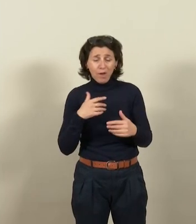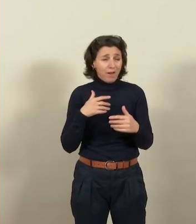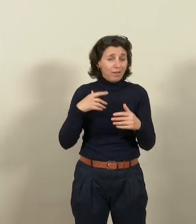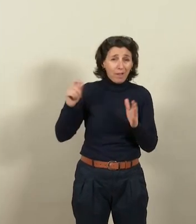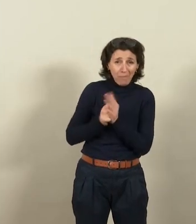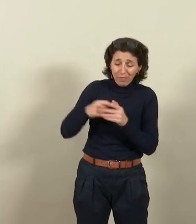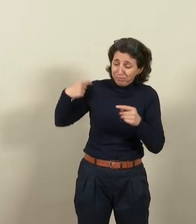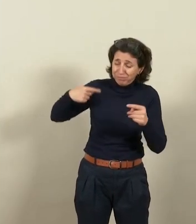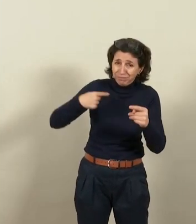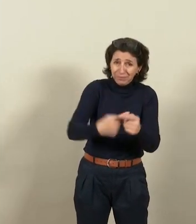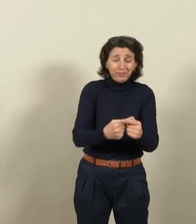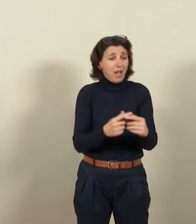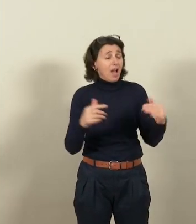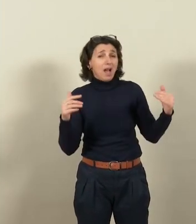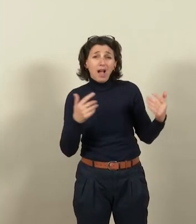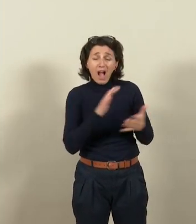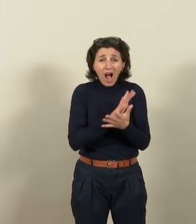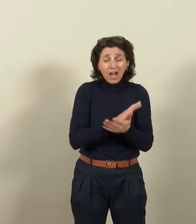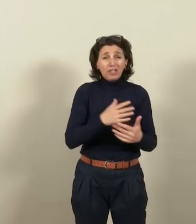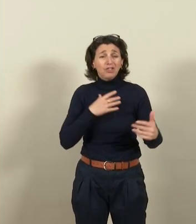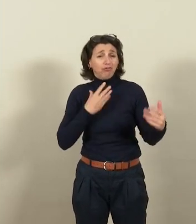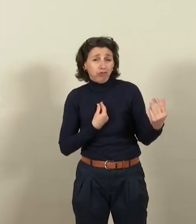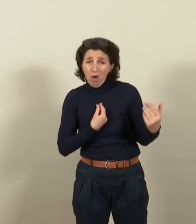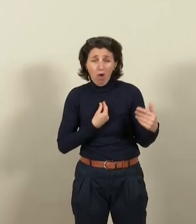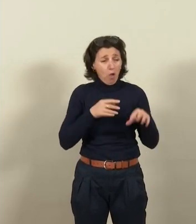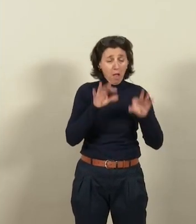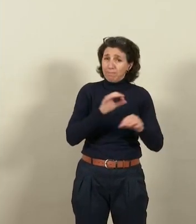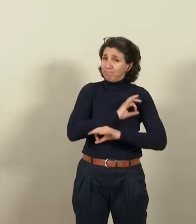elle persiste encore aujourd'hui trop massivement dans notre